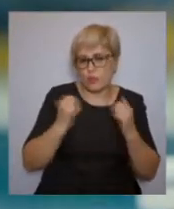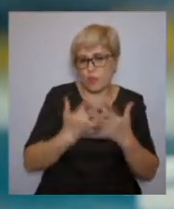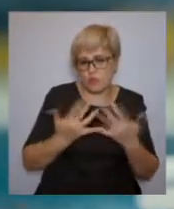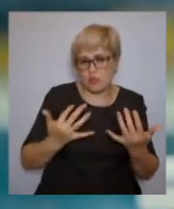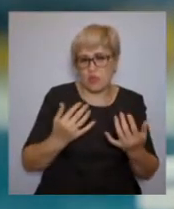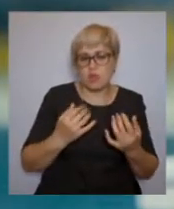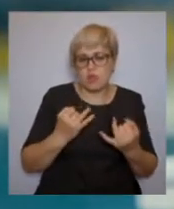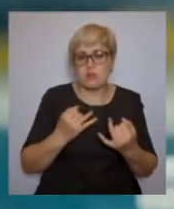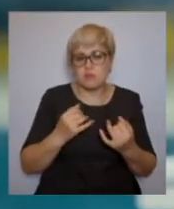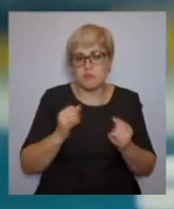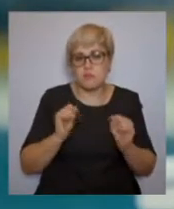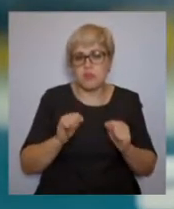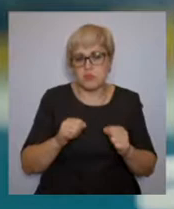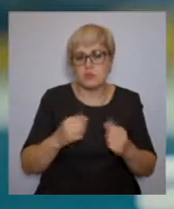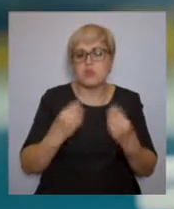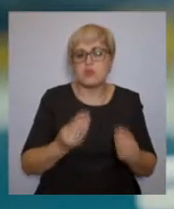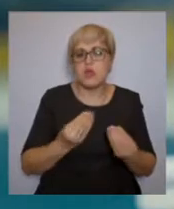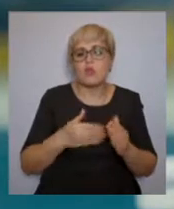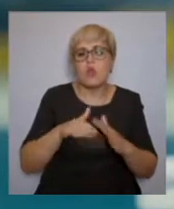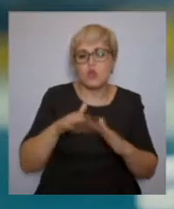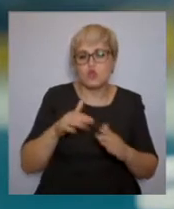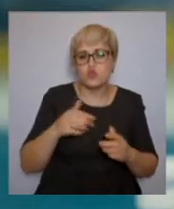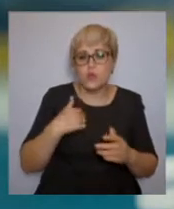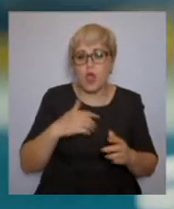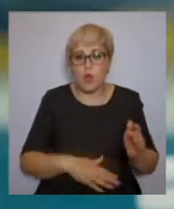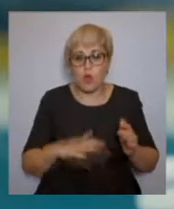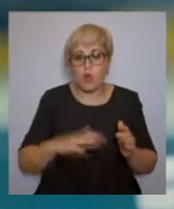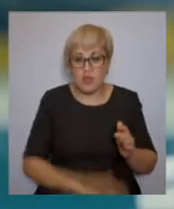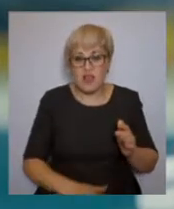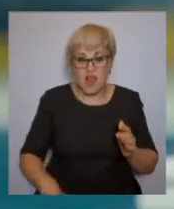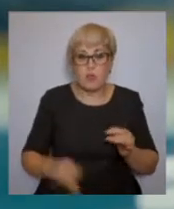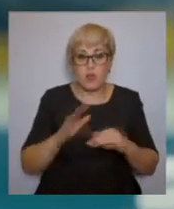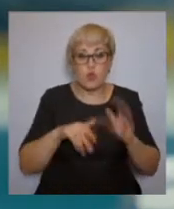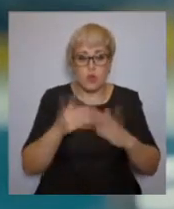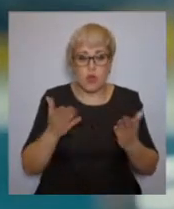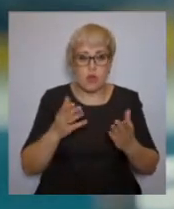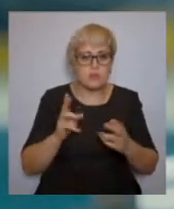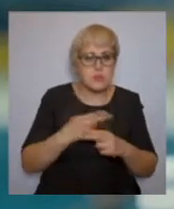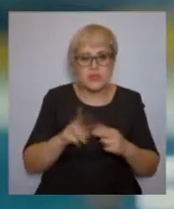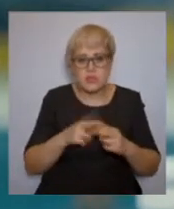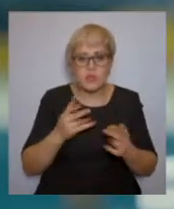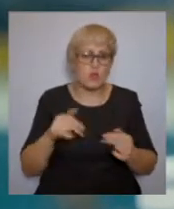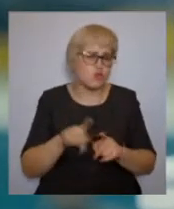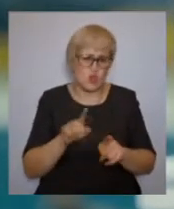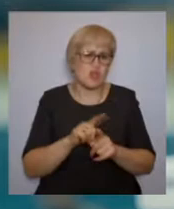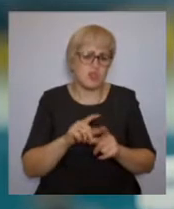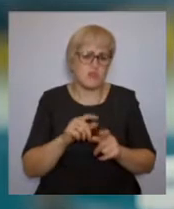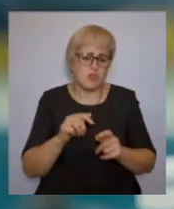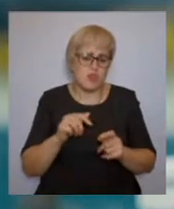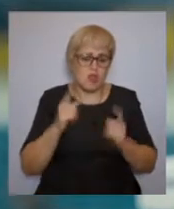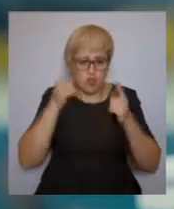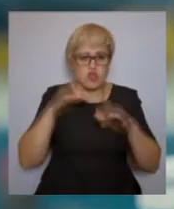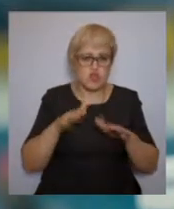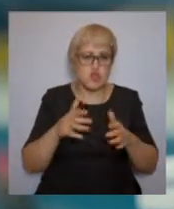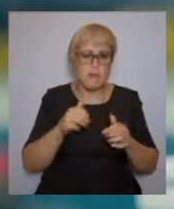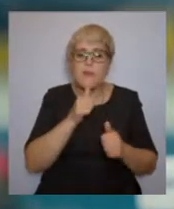игровым видам спорта ты хотел мне дать дорогу к лучшему я руками и ногами сопротивлялась и по